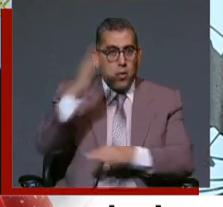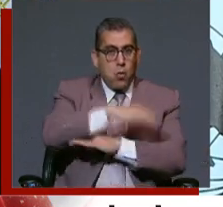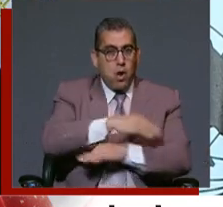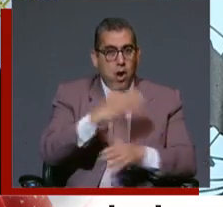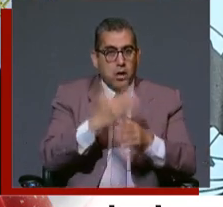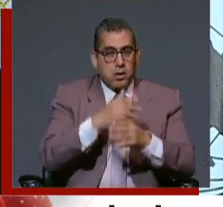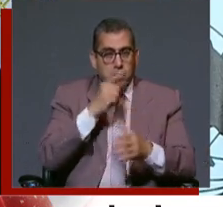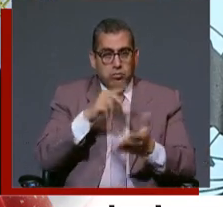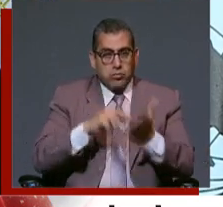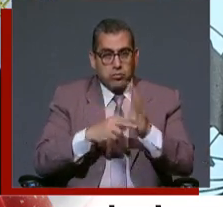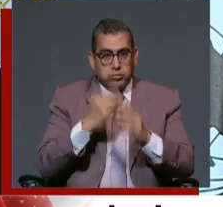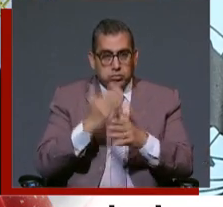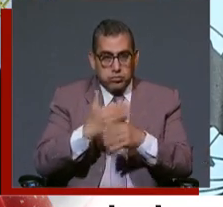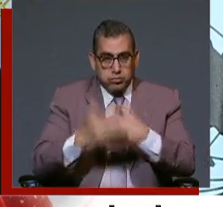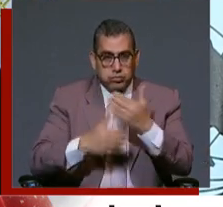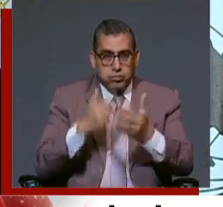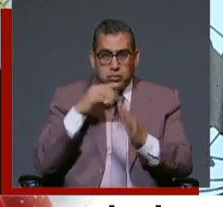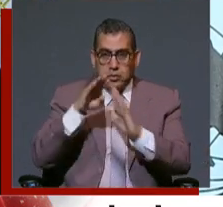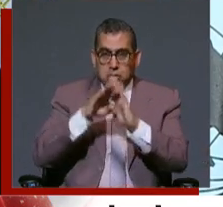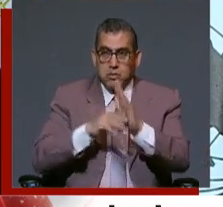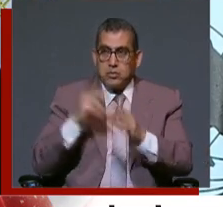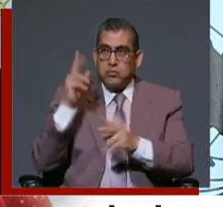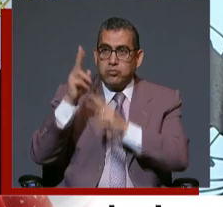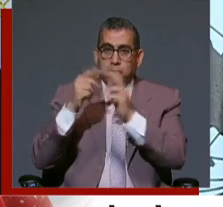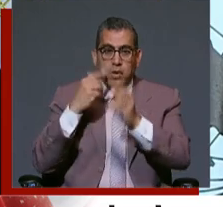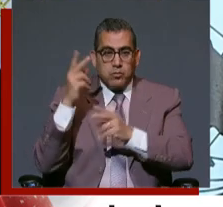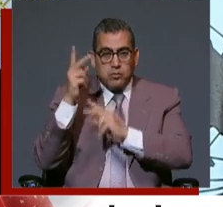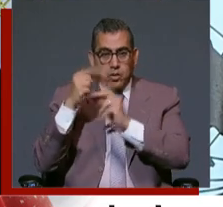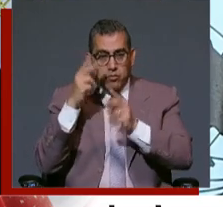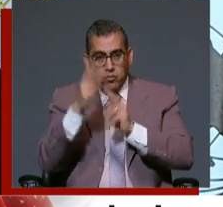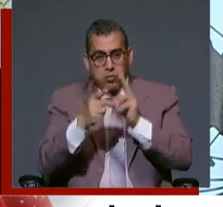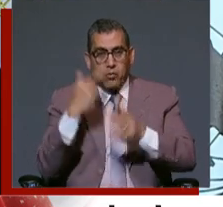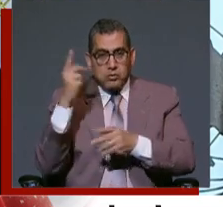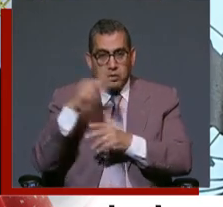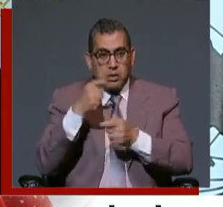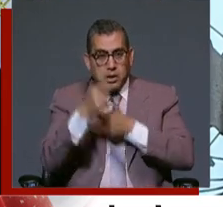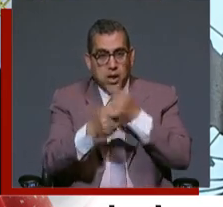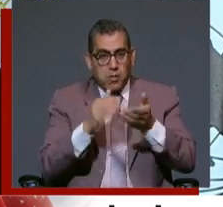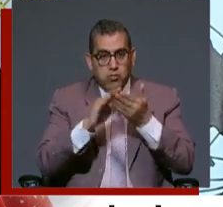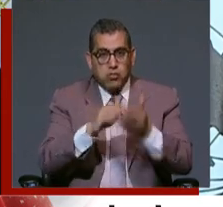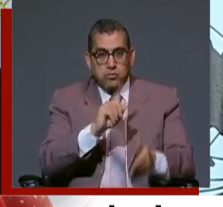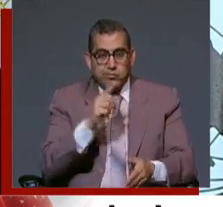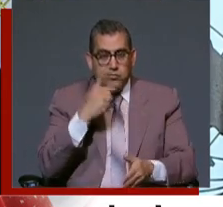في القيام بالتزاماتها لبلوغ أهداف التنمية المستدامة